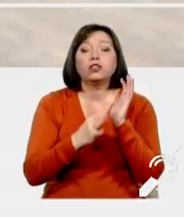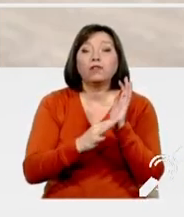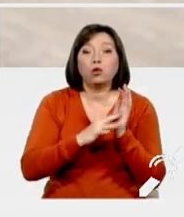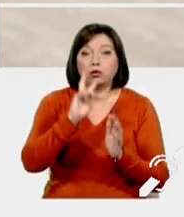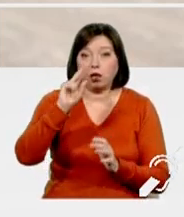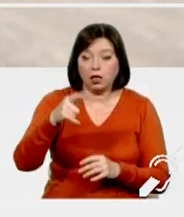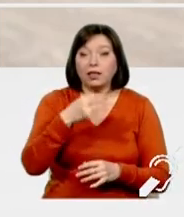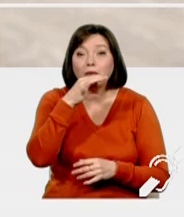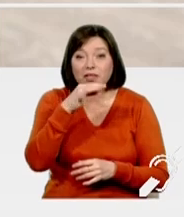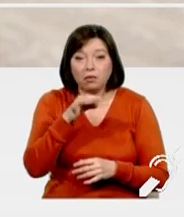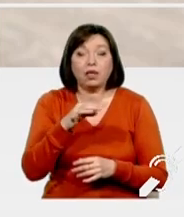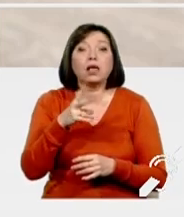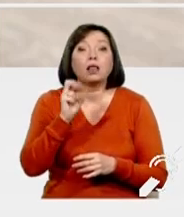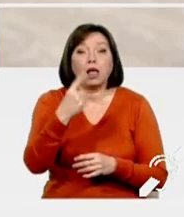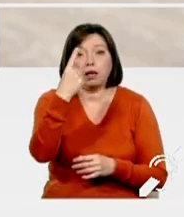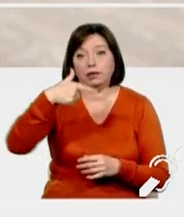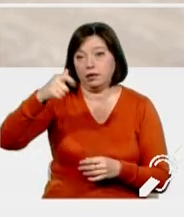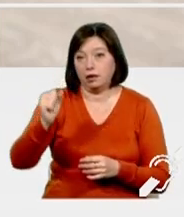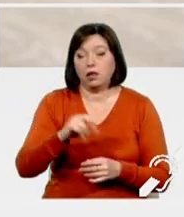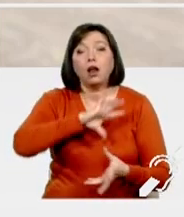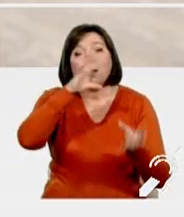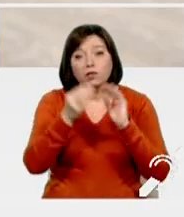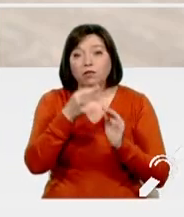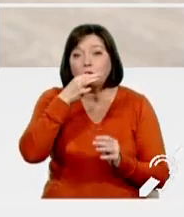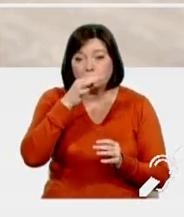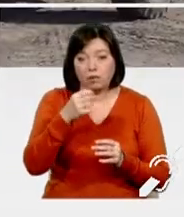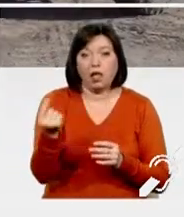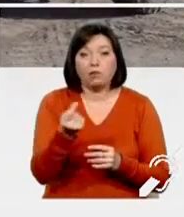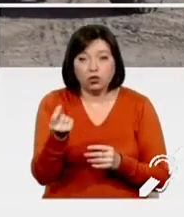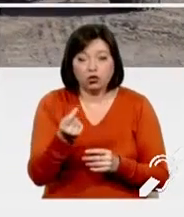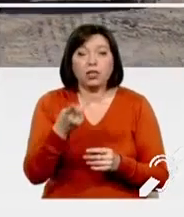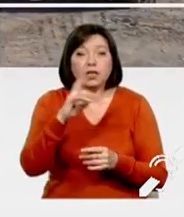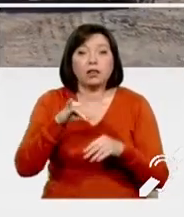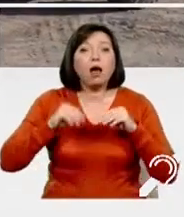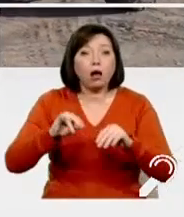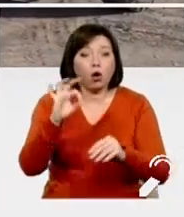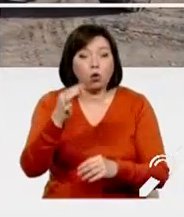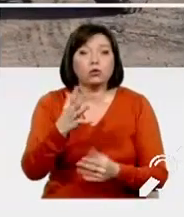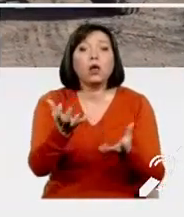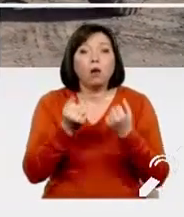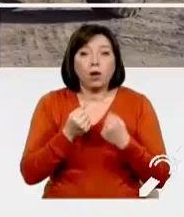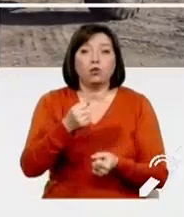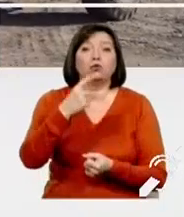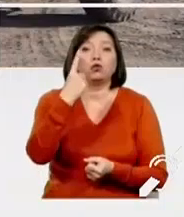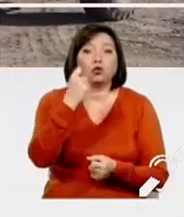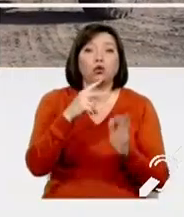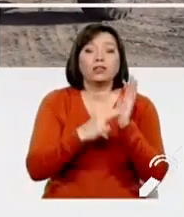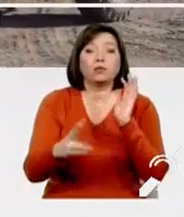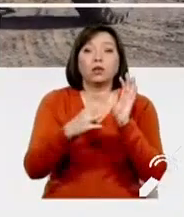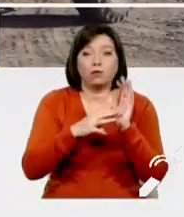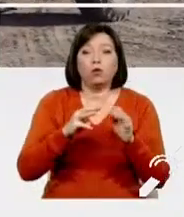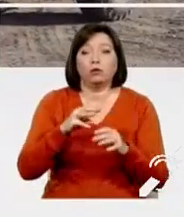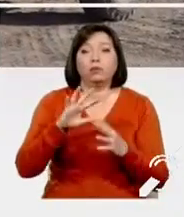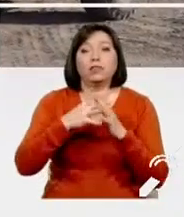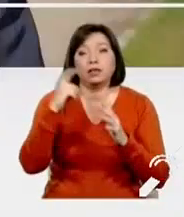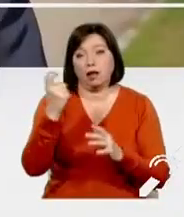de kilograme de semințe pentru un hectar. În total, de semințe de grâu pentru lucrările de toamnă vor beneficia 178 de